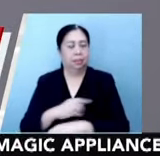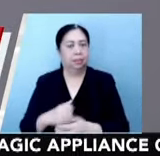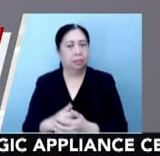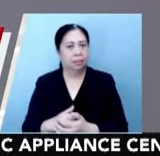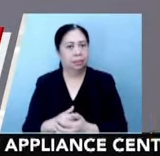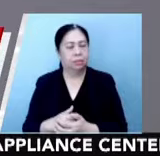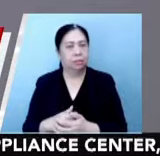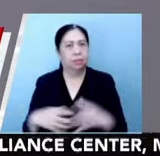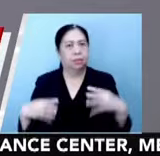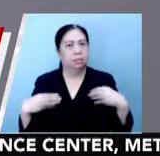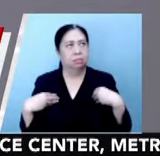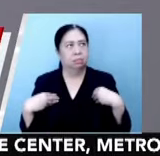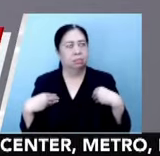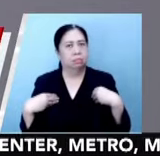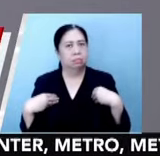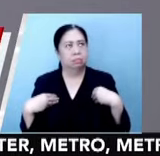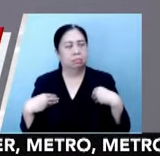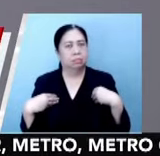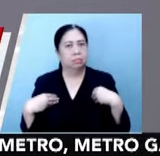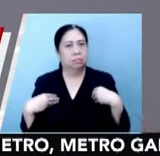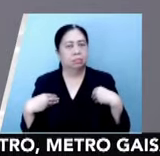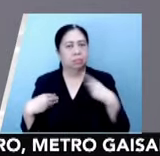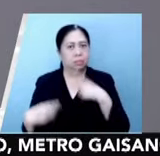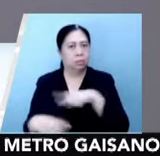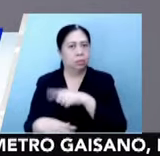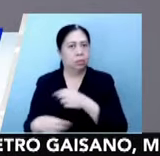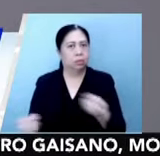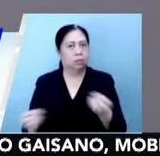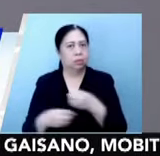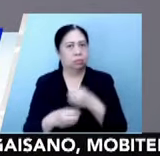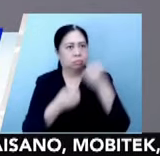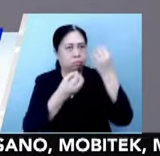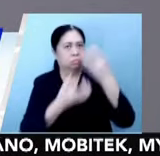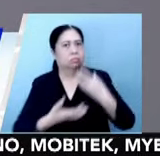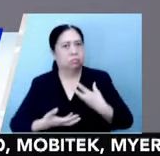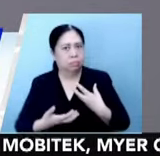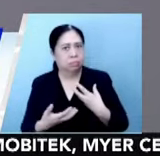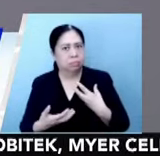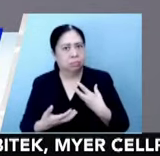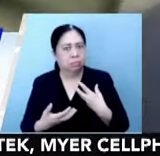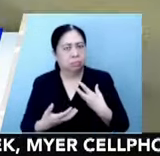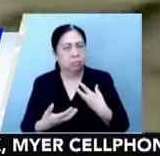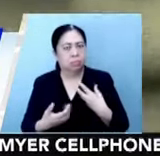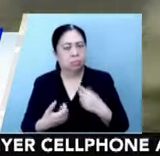ang aming opisina ng information na